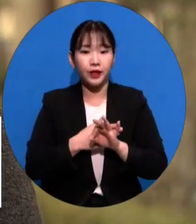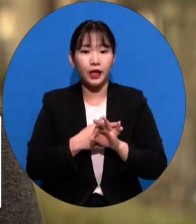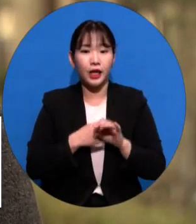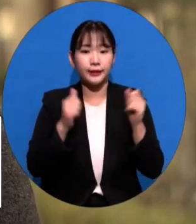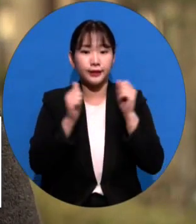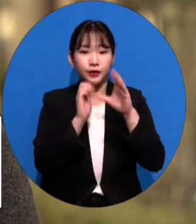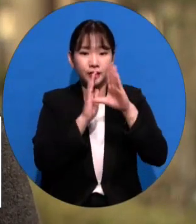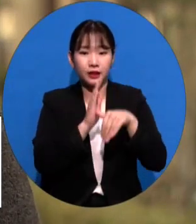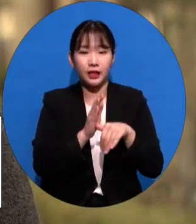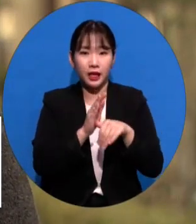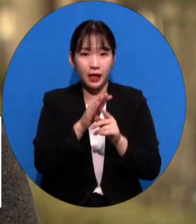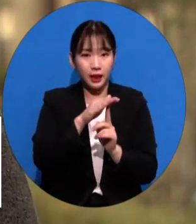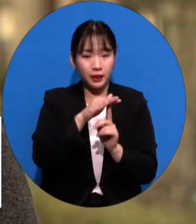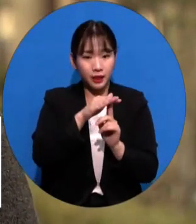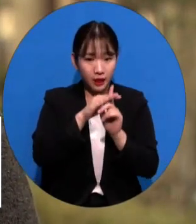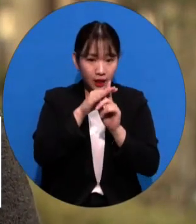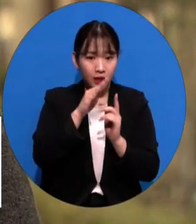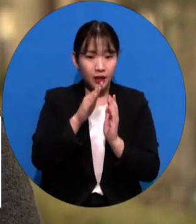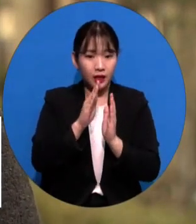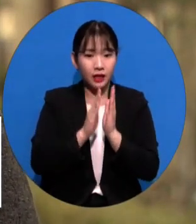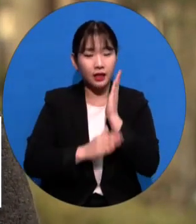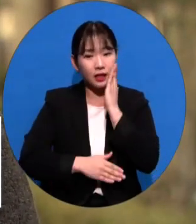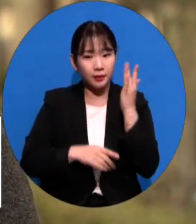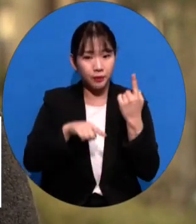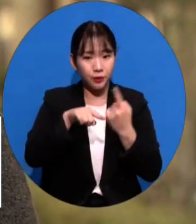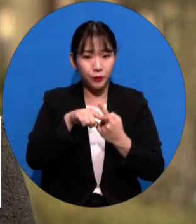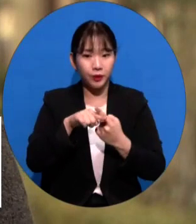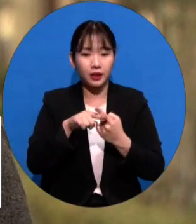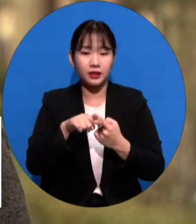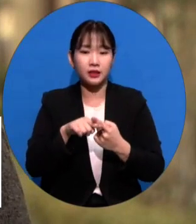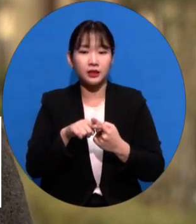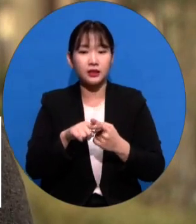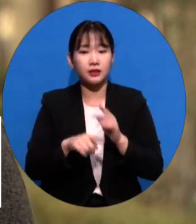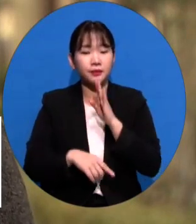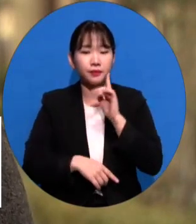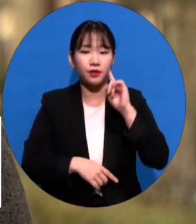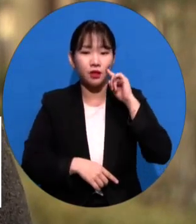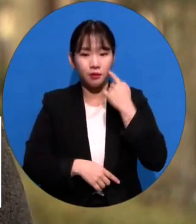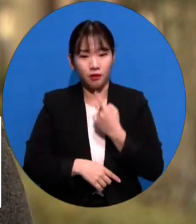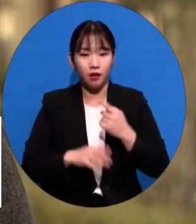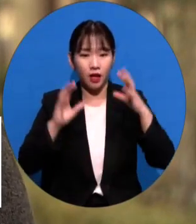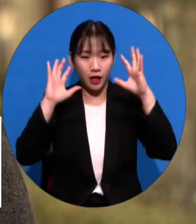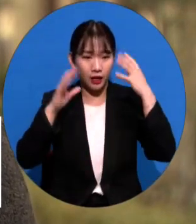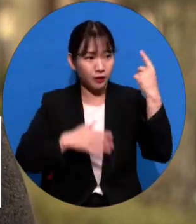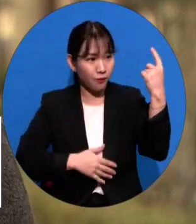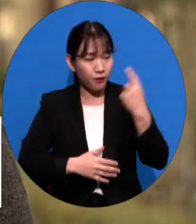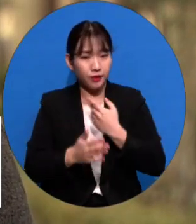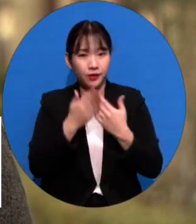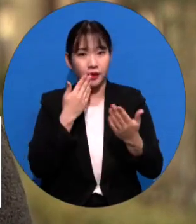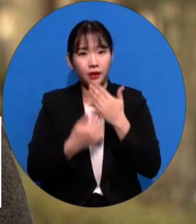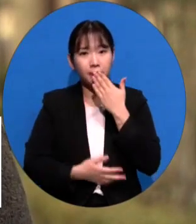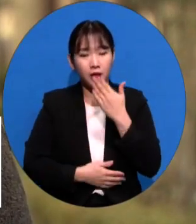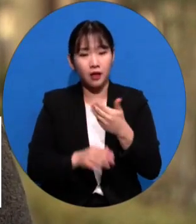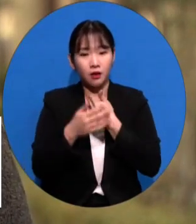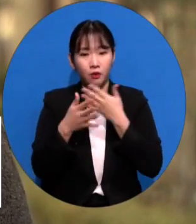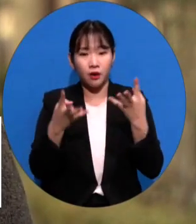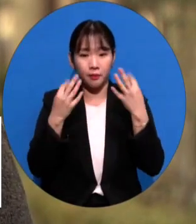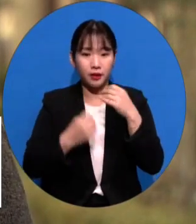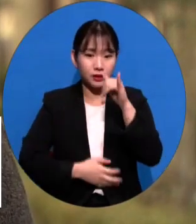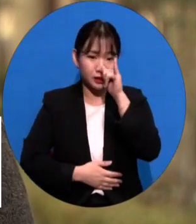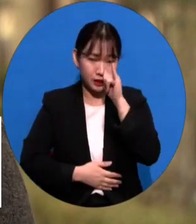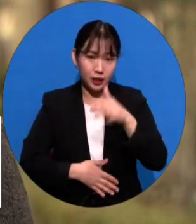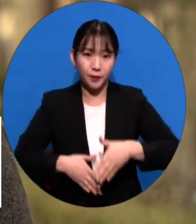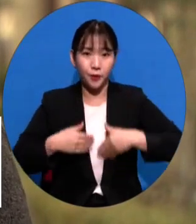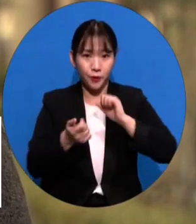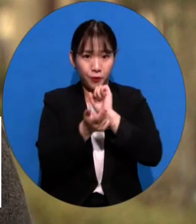겨울에 막 돋아나는 그 잎같이 그 꽃같이 참 예쁩니다. 애들이 와서 체험할 수 있는 공간들이 많이